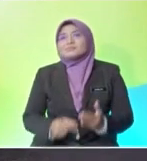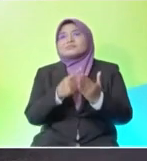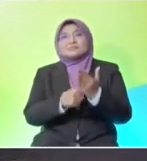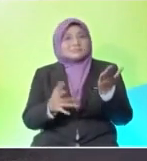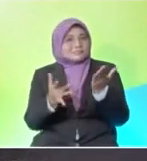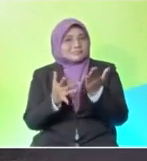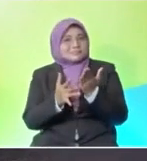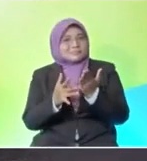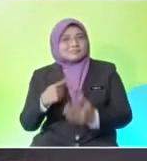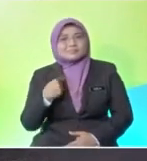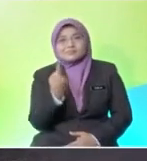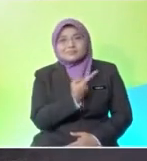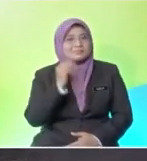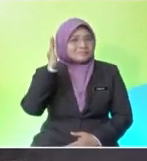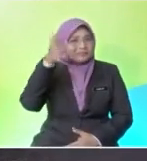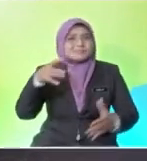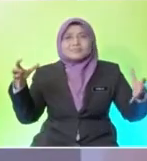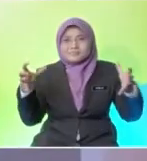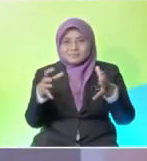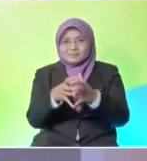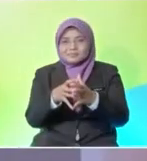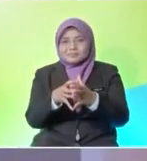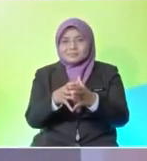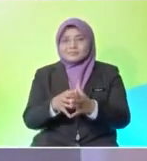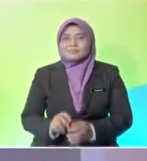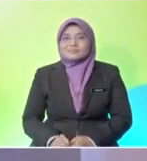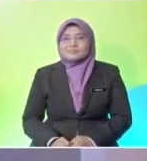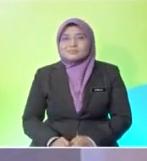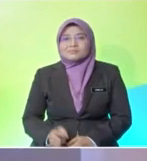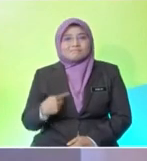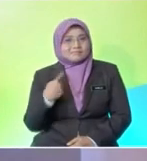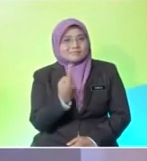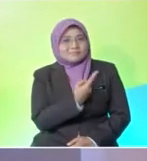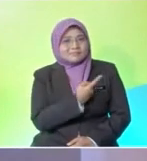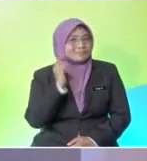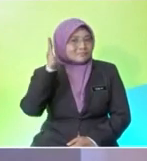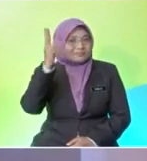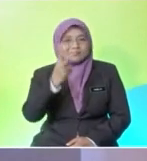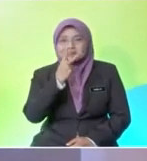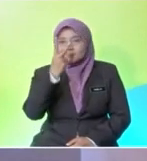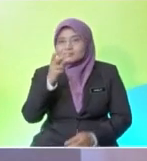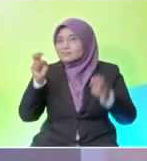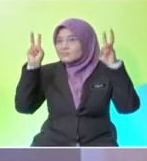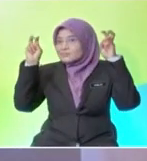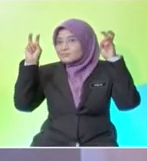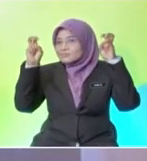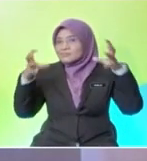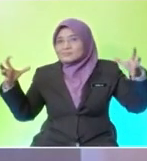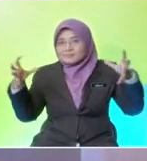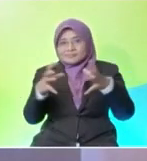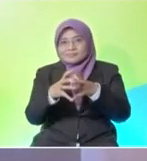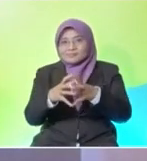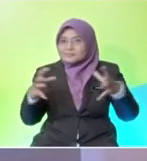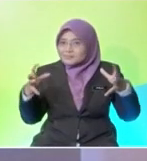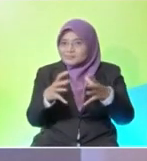gabung nah Oke jadi kita ketemu untuk topik jantung jantung siap lah jadi mudah